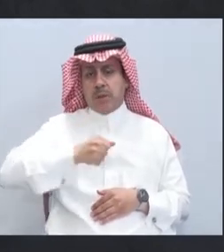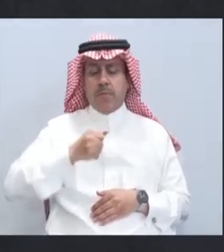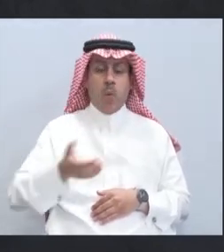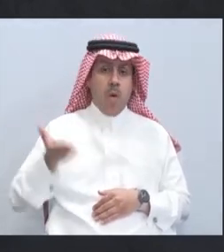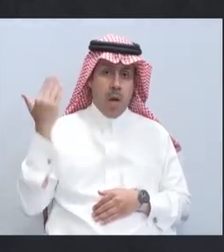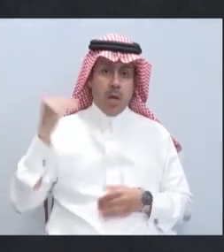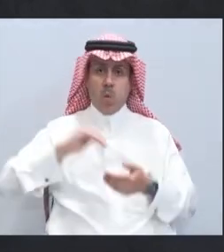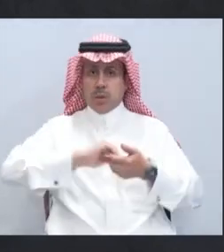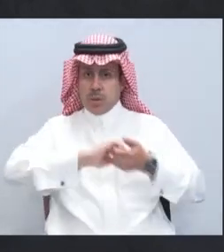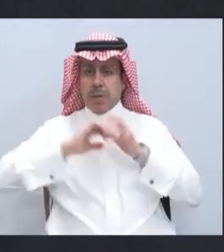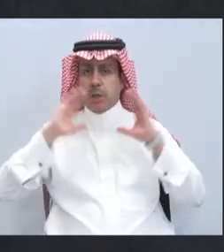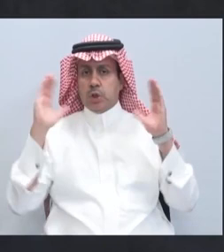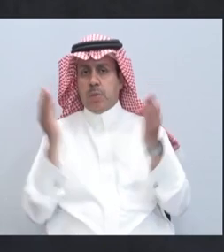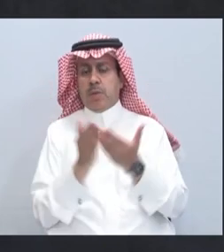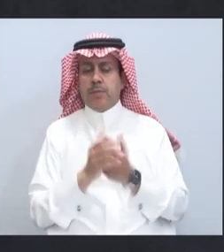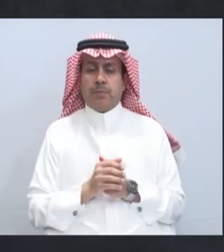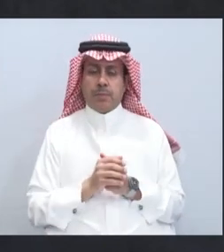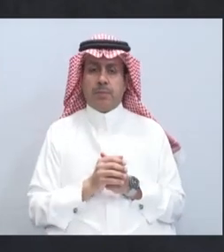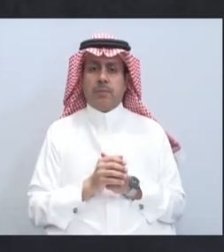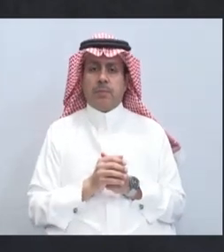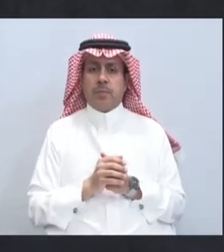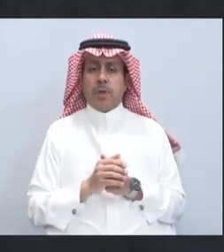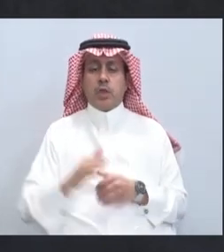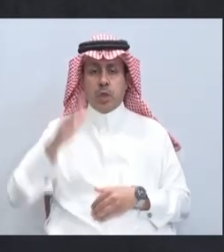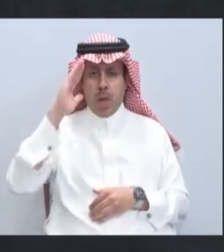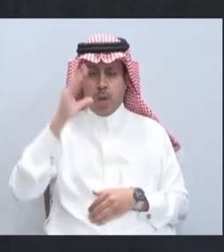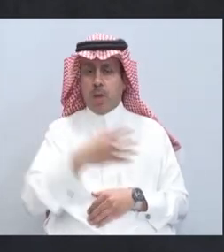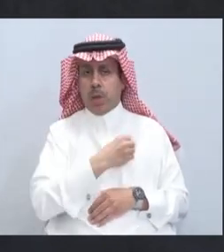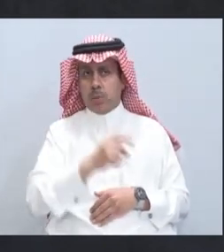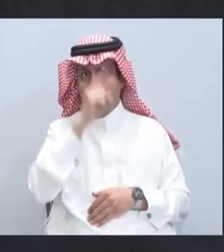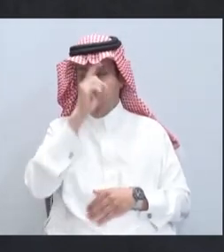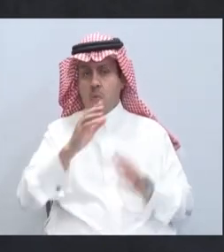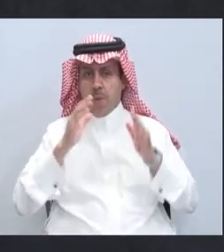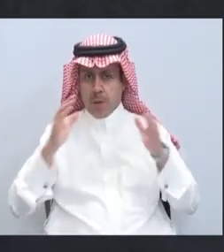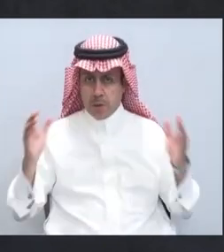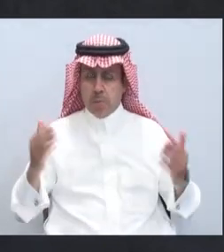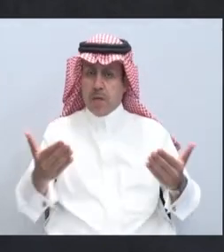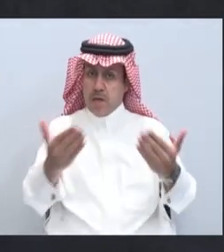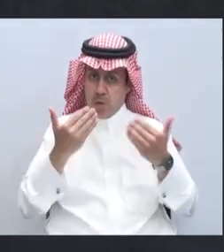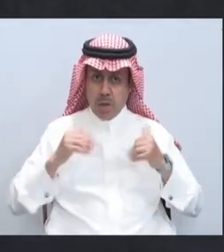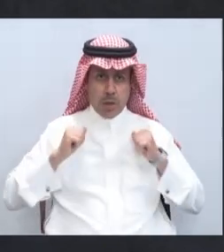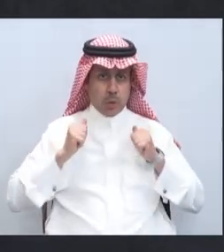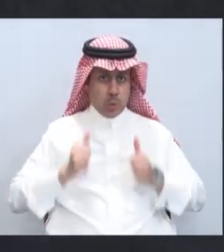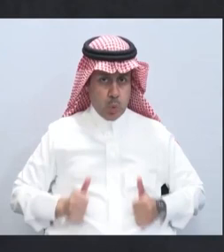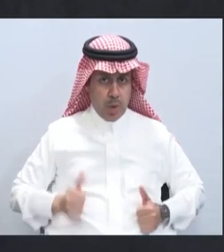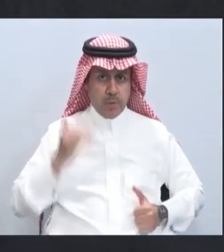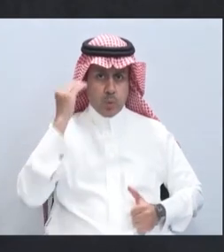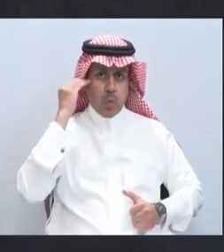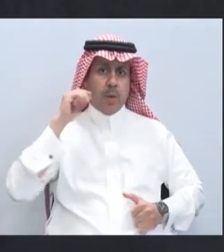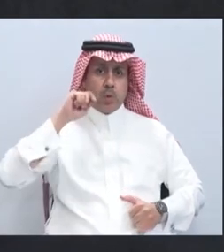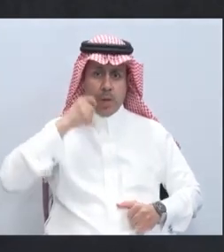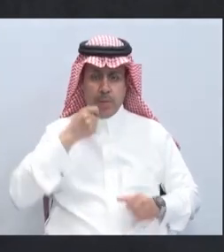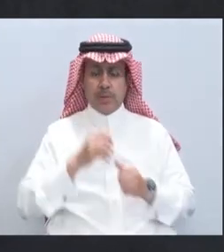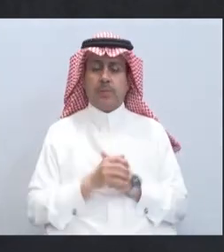وعلى اله وصحبه وسلم اجمعين السلام عليكم ورحمه الله وبركاته حياكم الله اخواني واخواتي